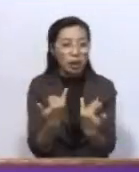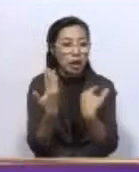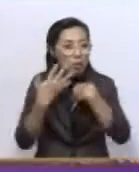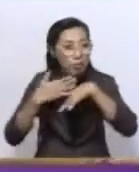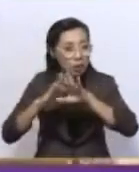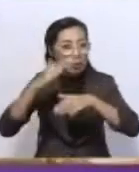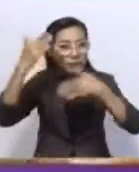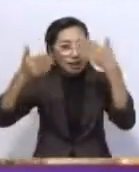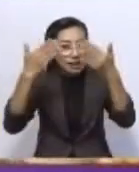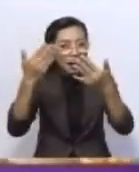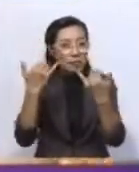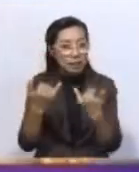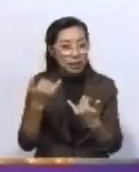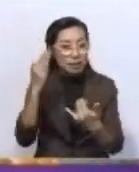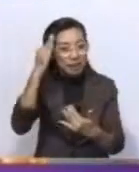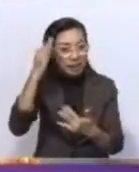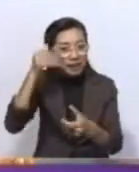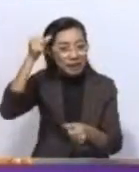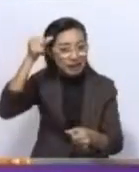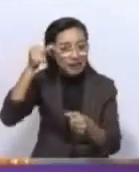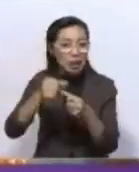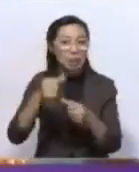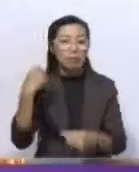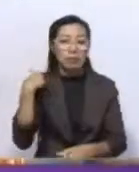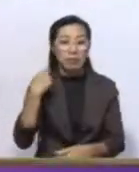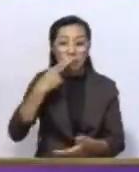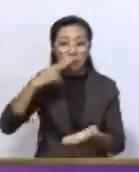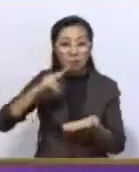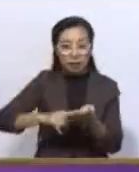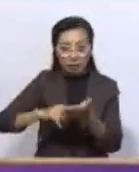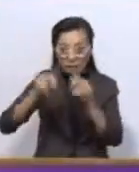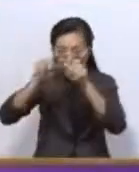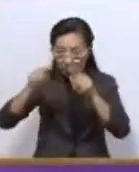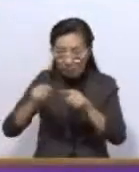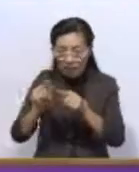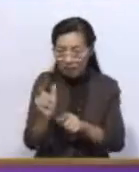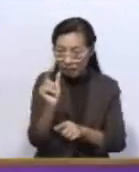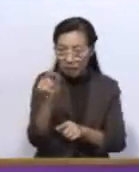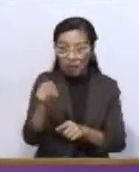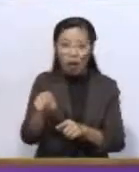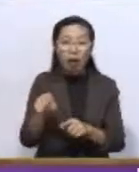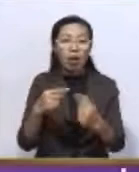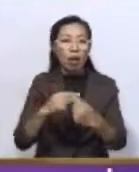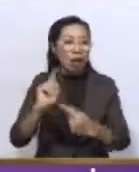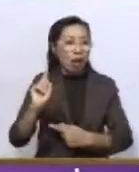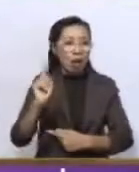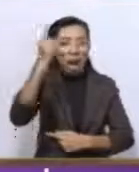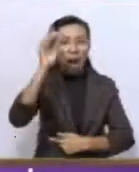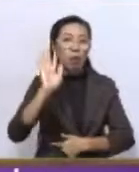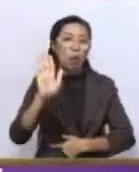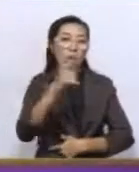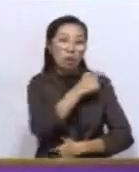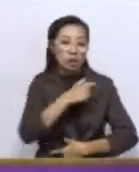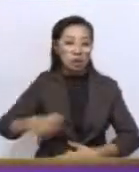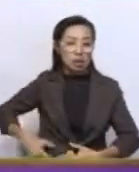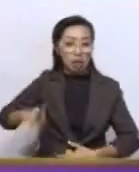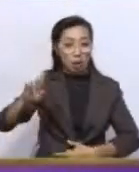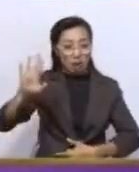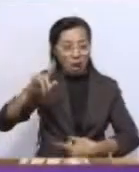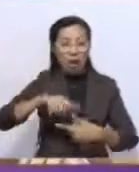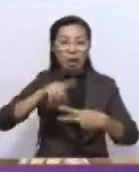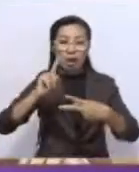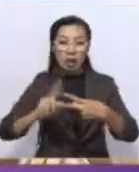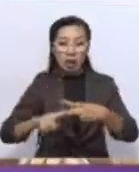านอุ่นแอร์คลายความหนาวไว้เป็นที่ระลึกโดยเฉพาะไปรษณียบัตรภาพแสตมป์ชุดแรกในรัชกาลที่5พร้อมแสตมป์ชุด125